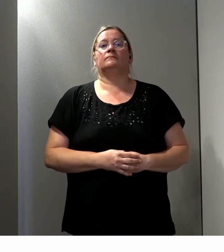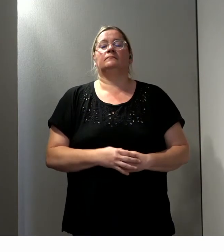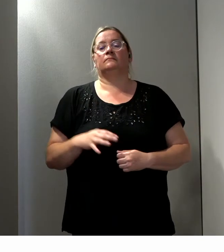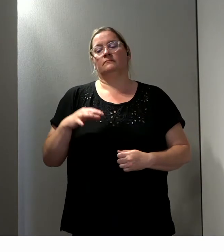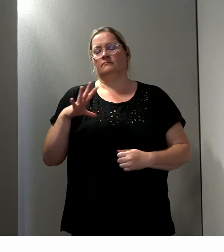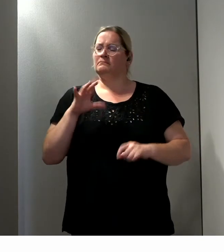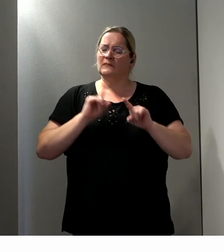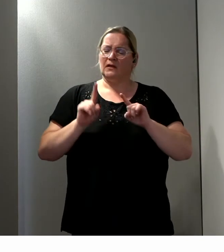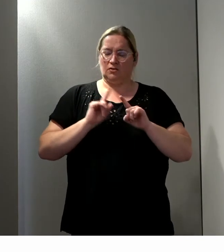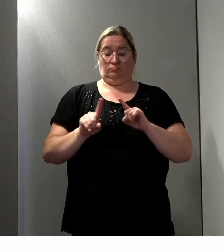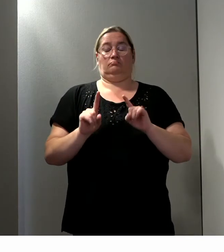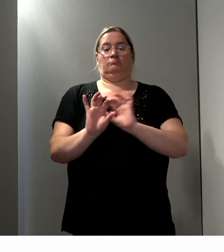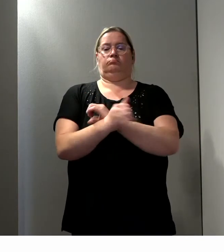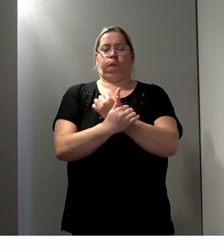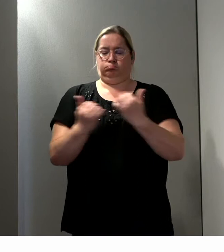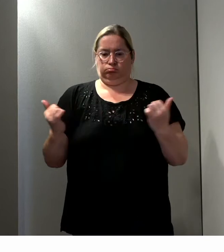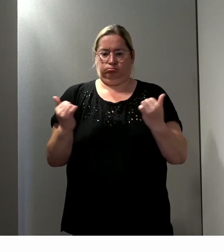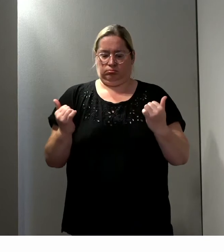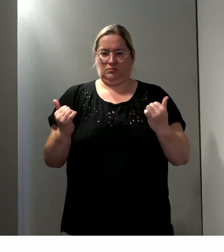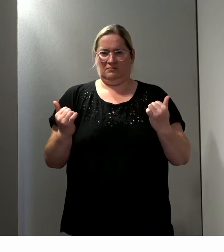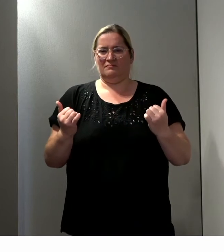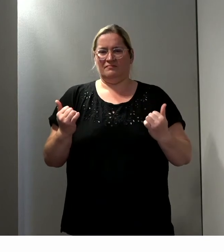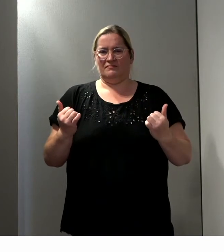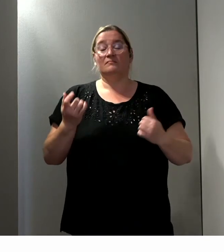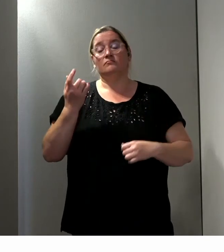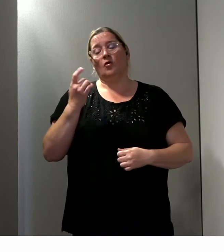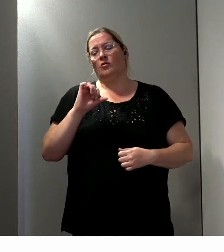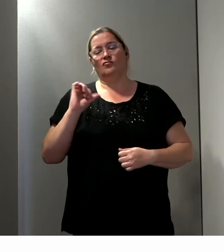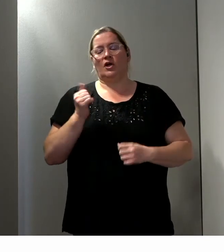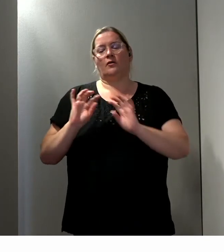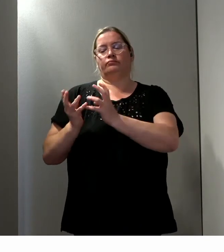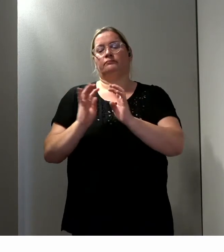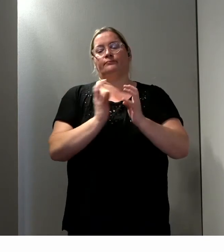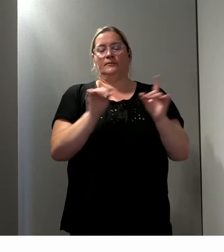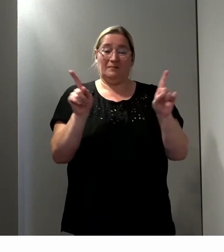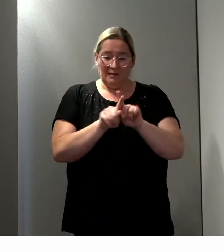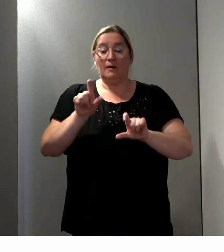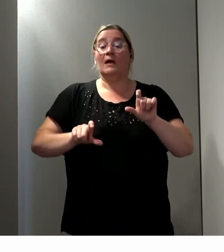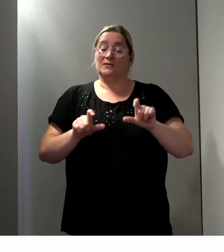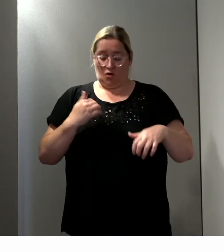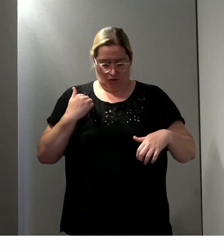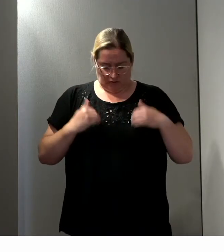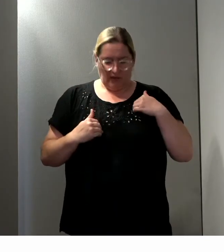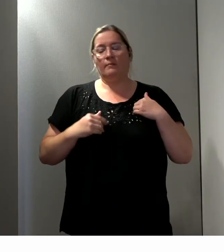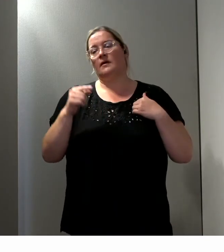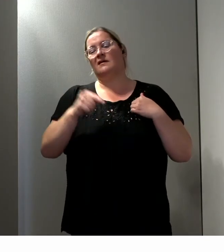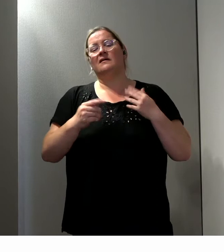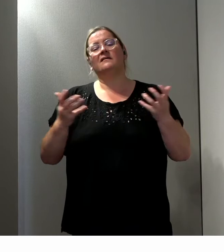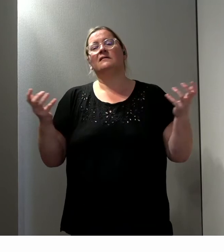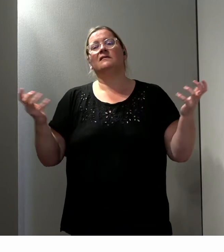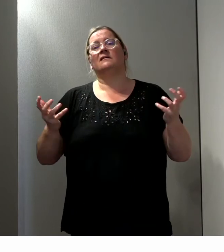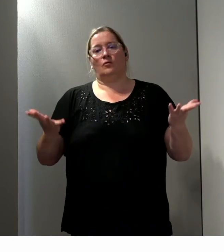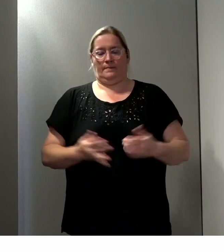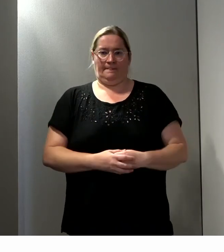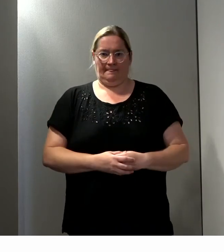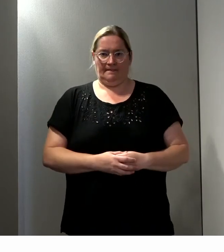en apparence qui est, dans toutes les tables rondes, ça va affleurer, c'est que les personnes handicapées, elles aspirent en même